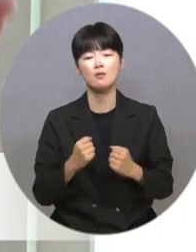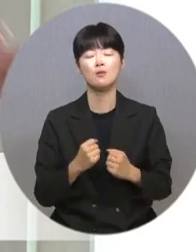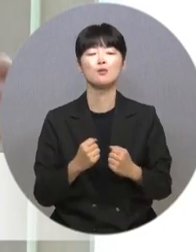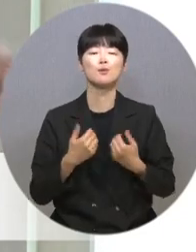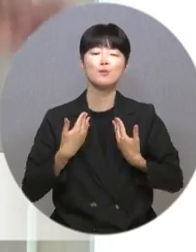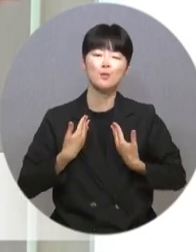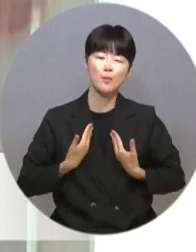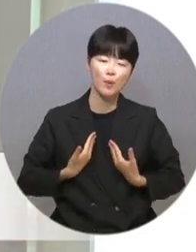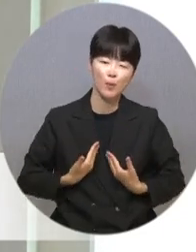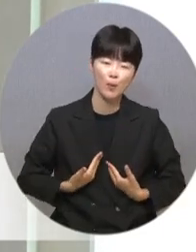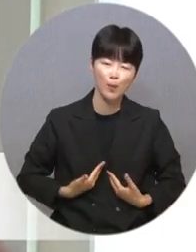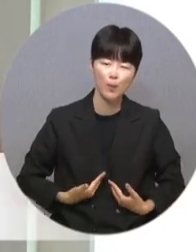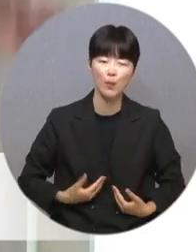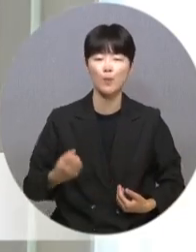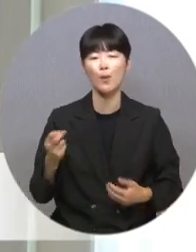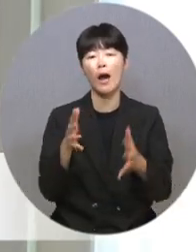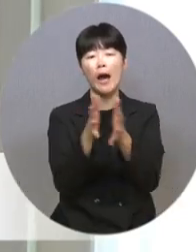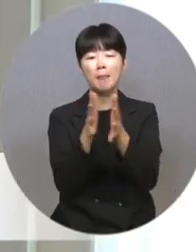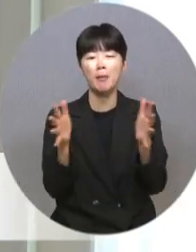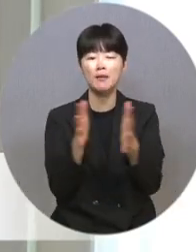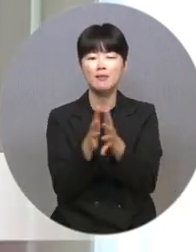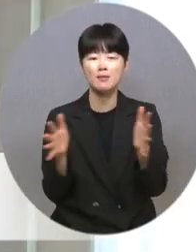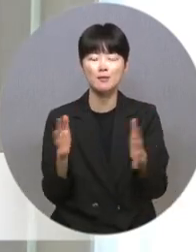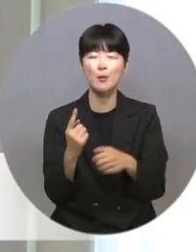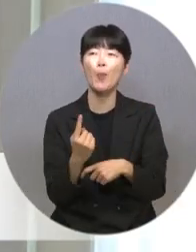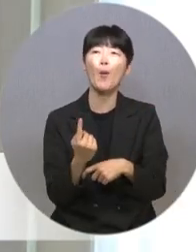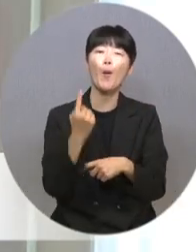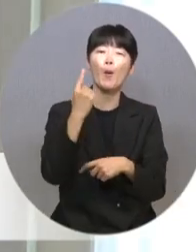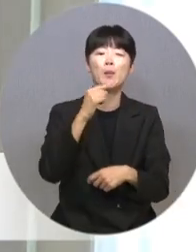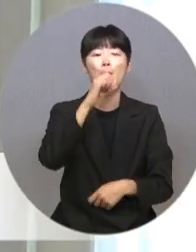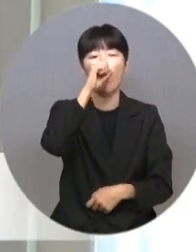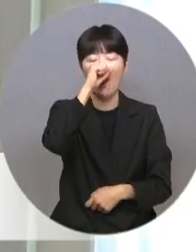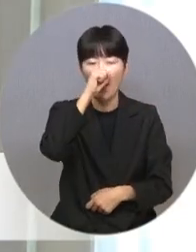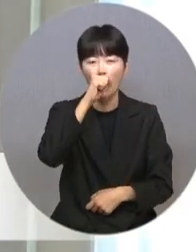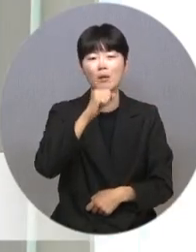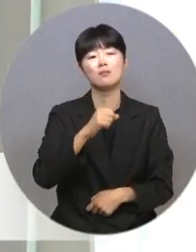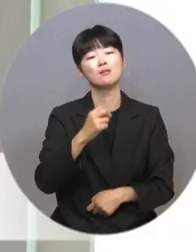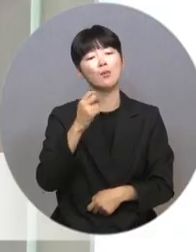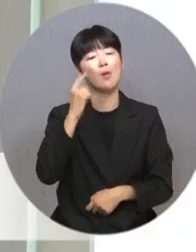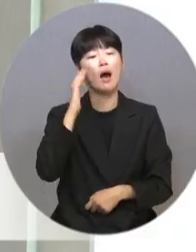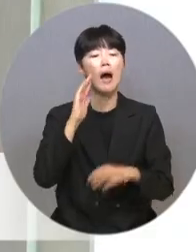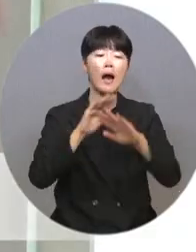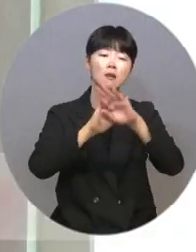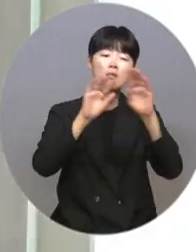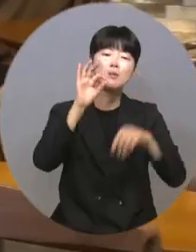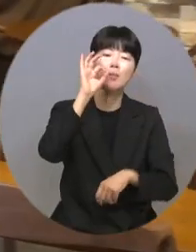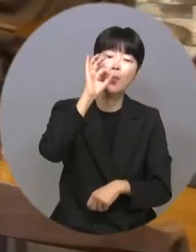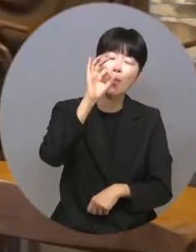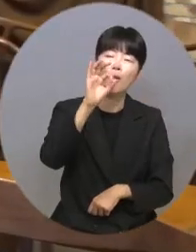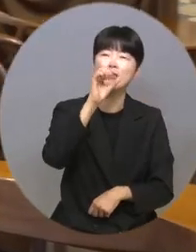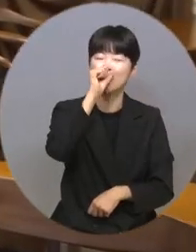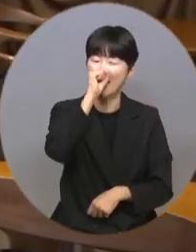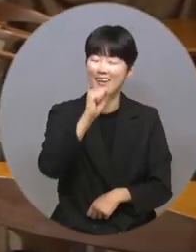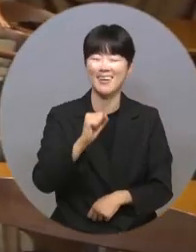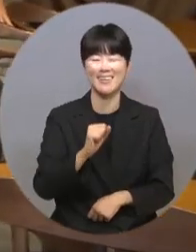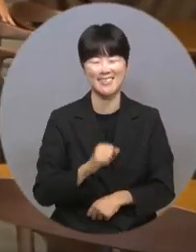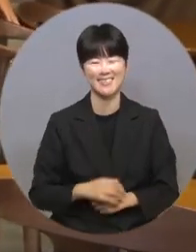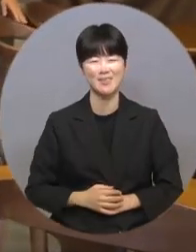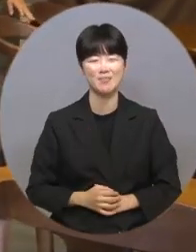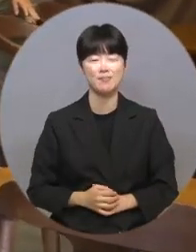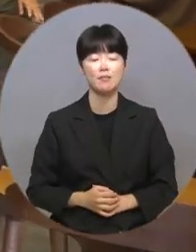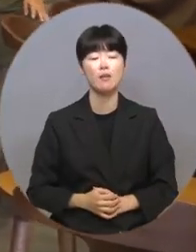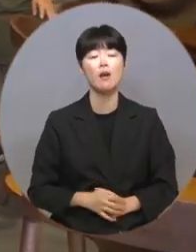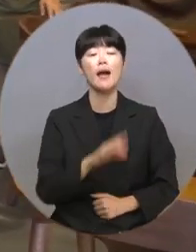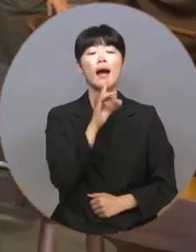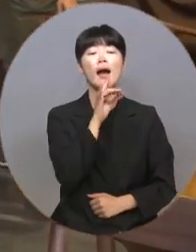조용 높은데 아파트도 좋고 하늘도 보이니까 그림이 얼마나 좋으니. 강릉 시내로 나간